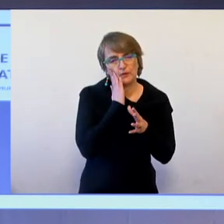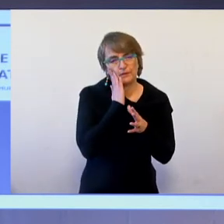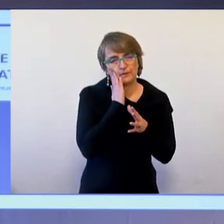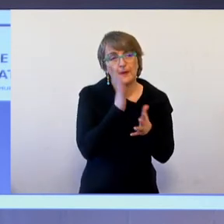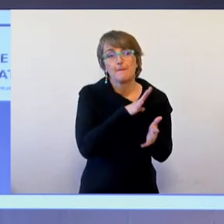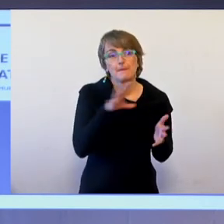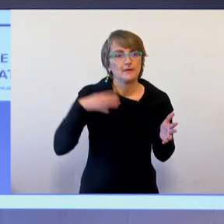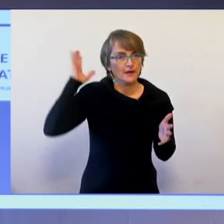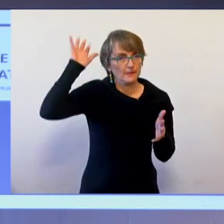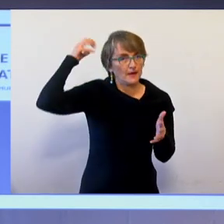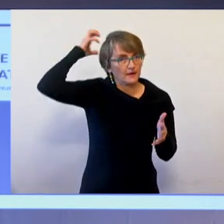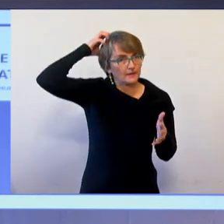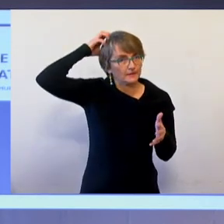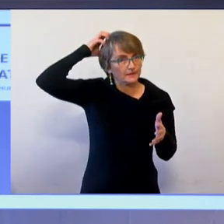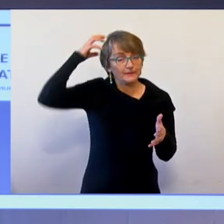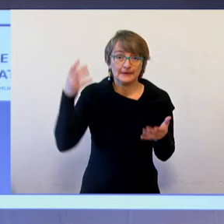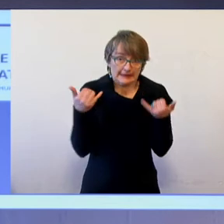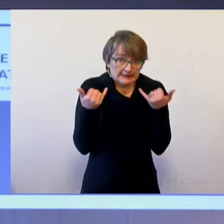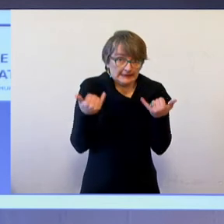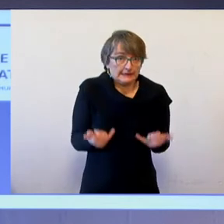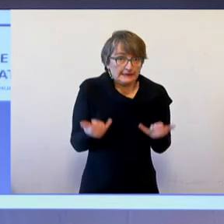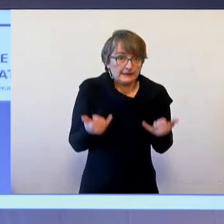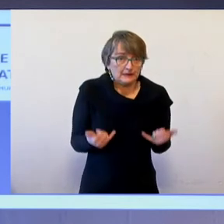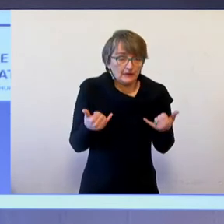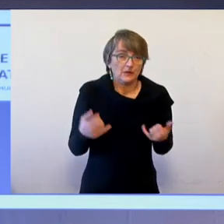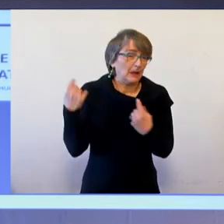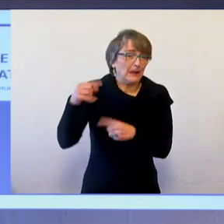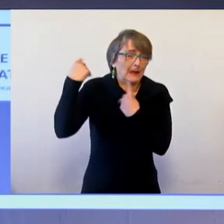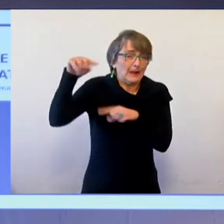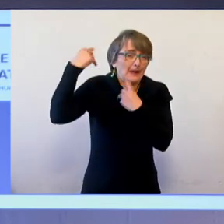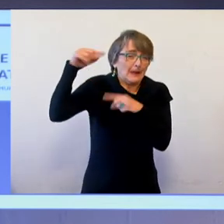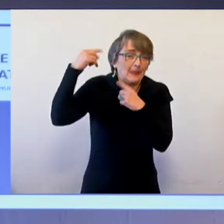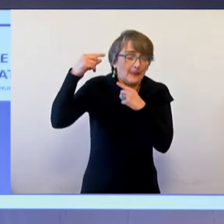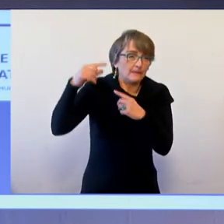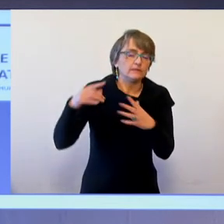Madame Yag, ici, c'est une.